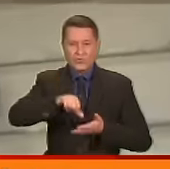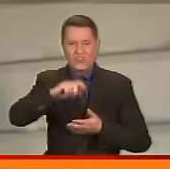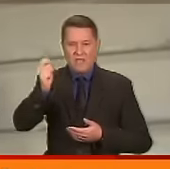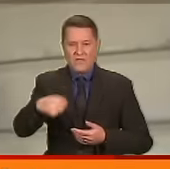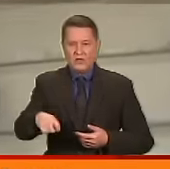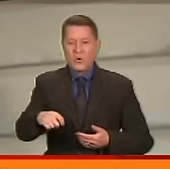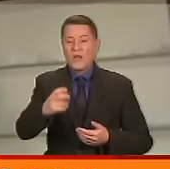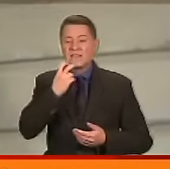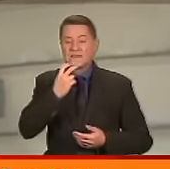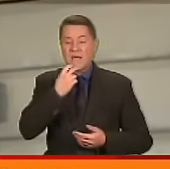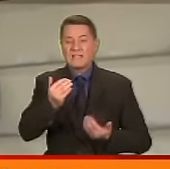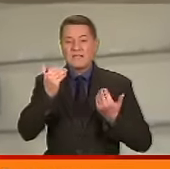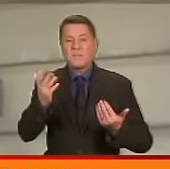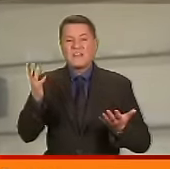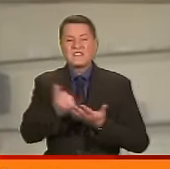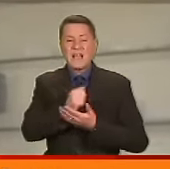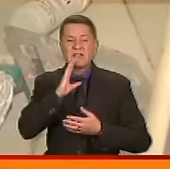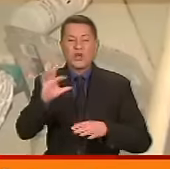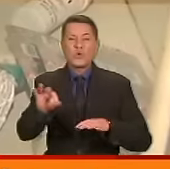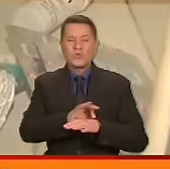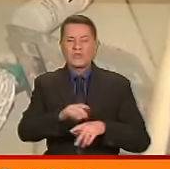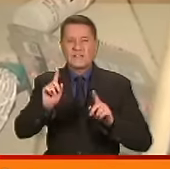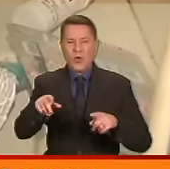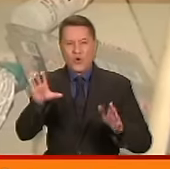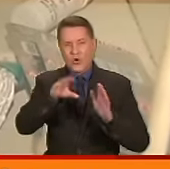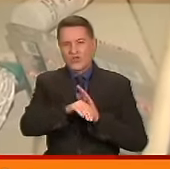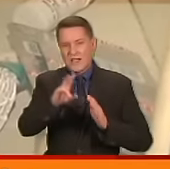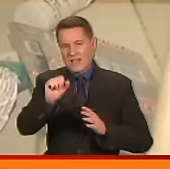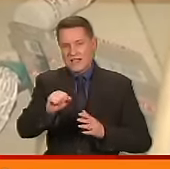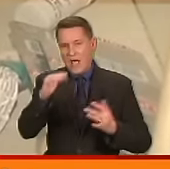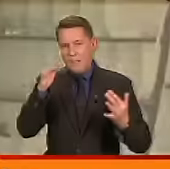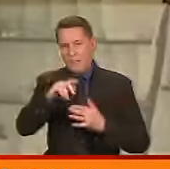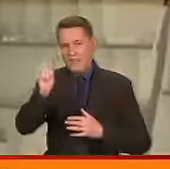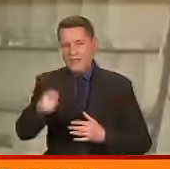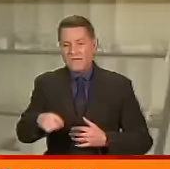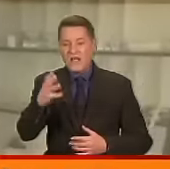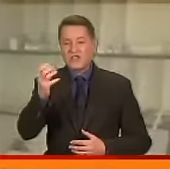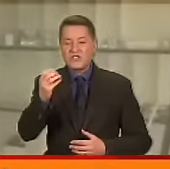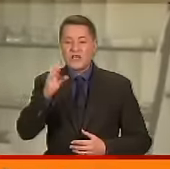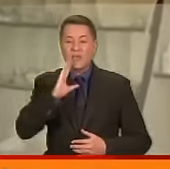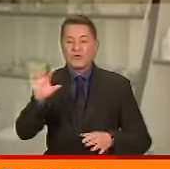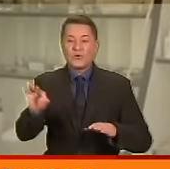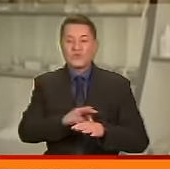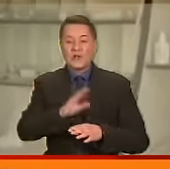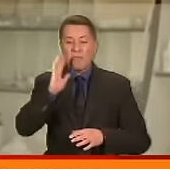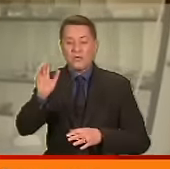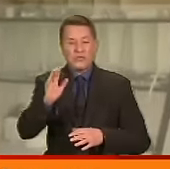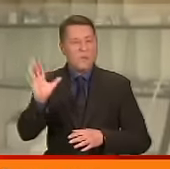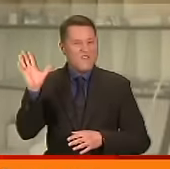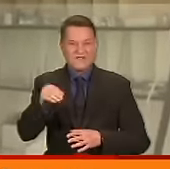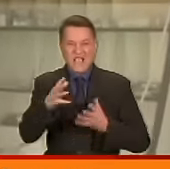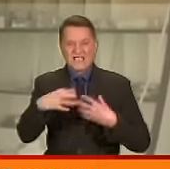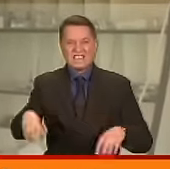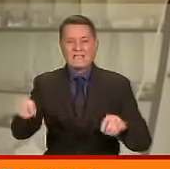сміється, тепер, як знайде дружину, також оселить її на передовій. Ще дружину, та й буде служити з